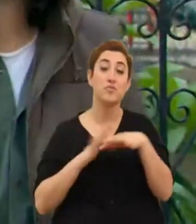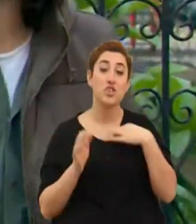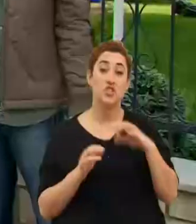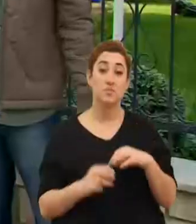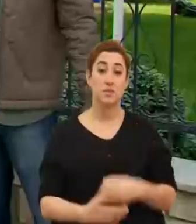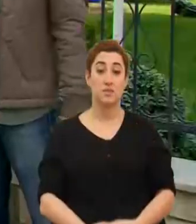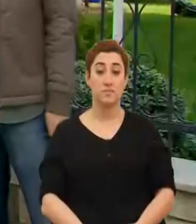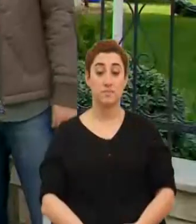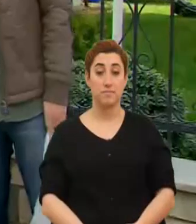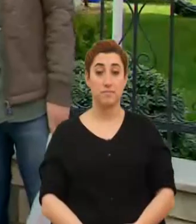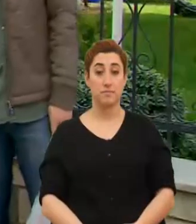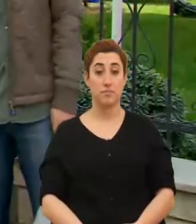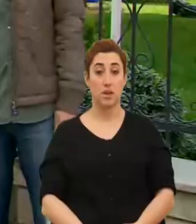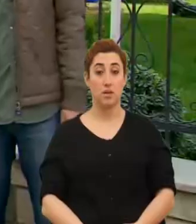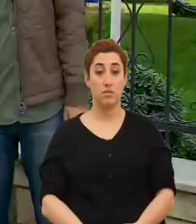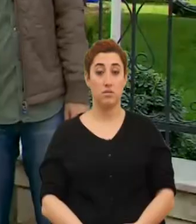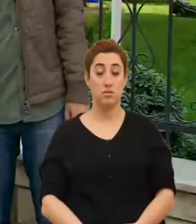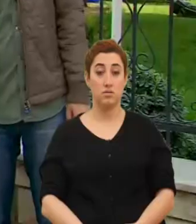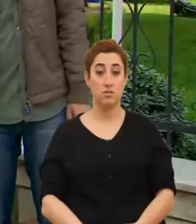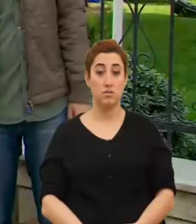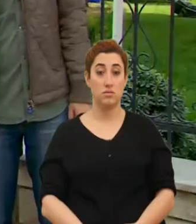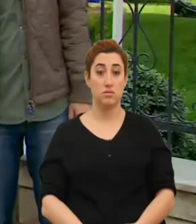şimdi? Bileyim ben ya.